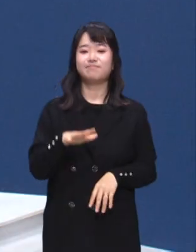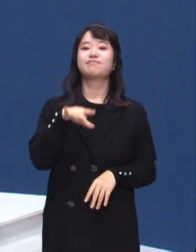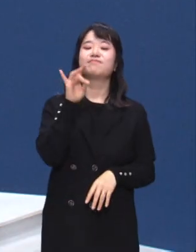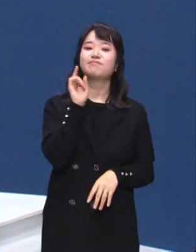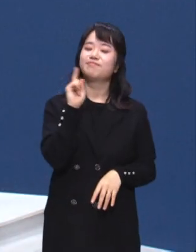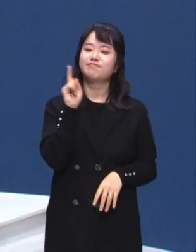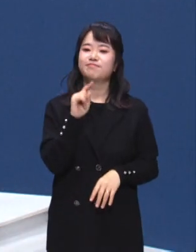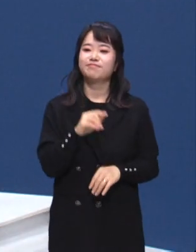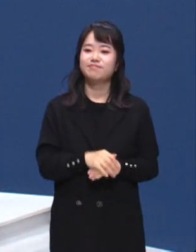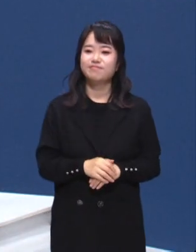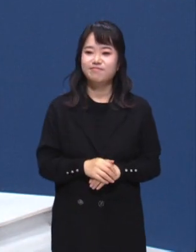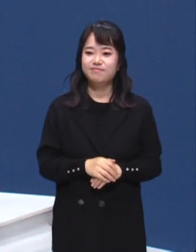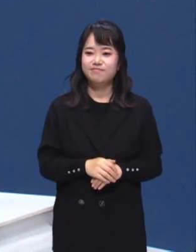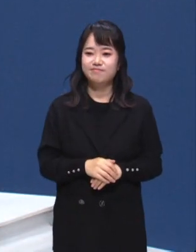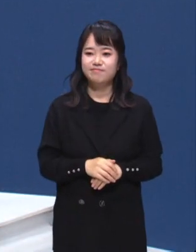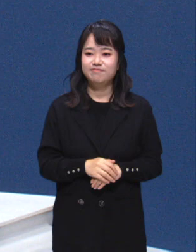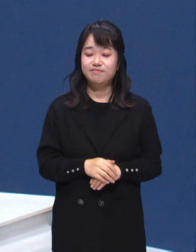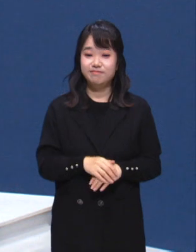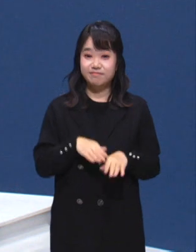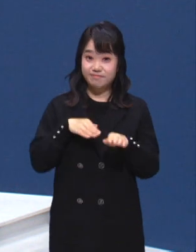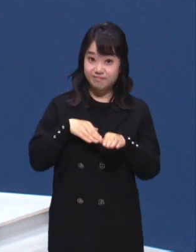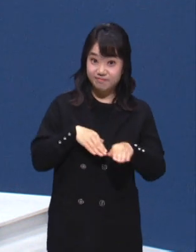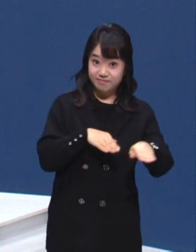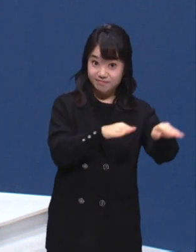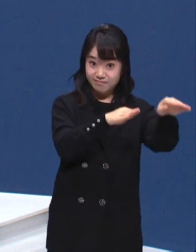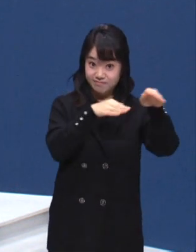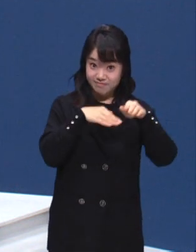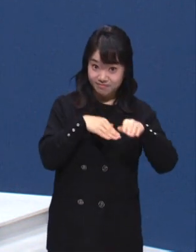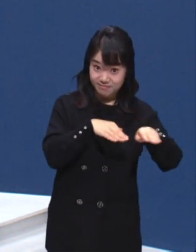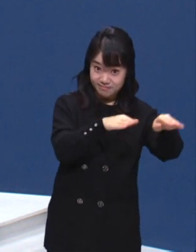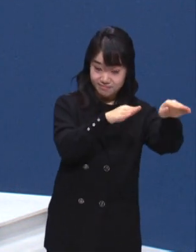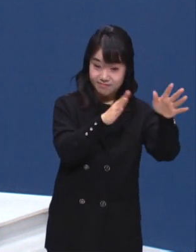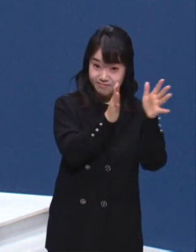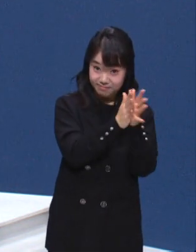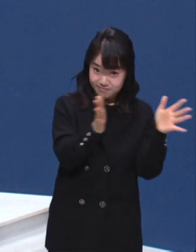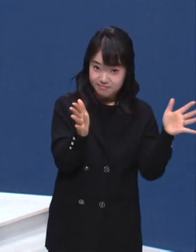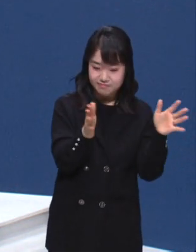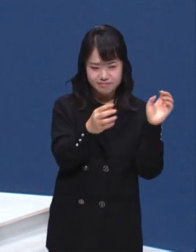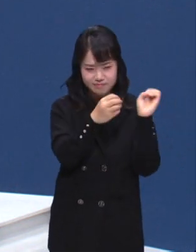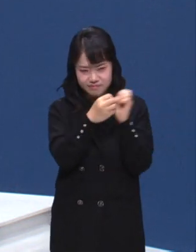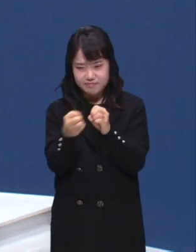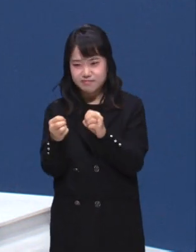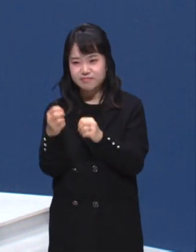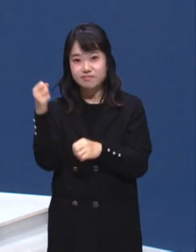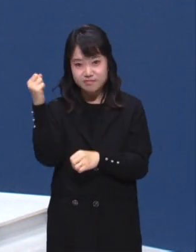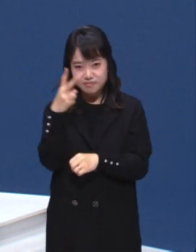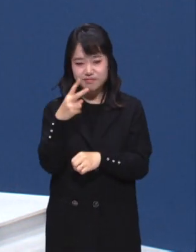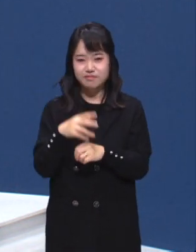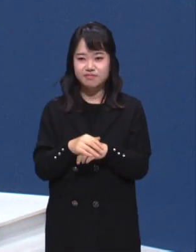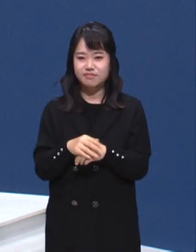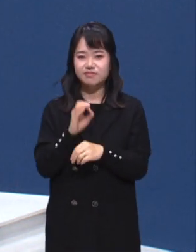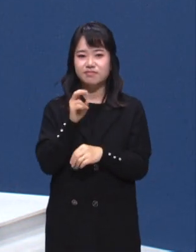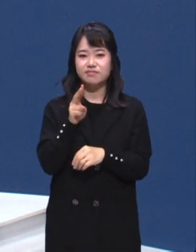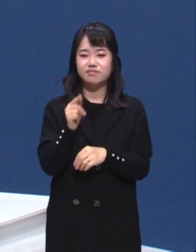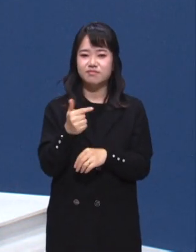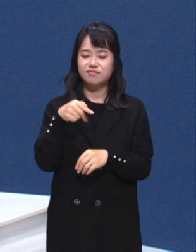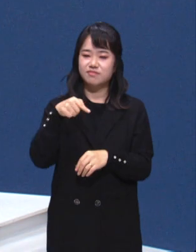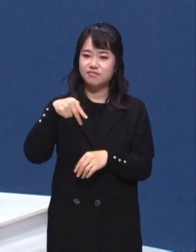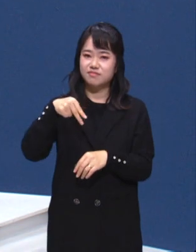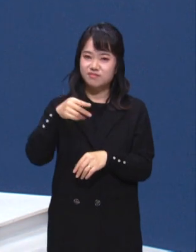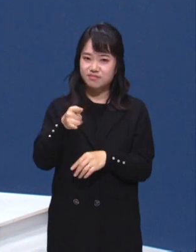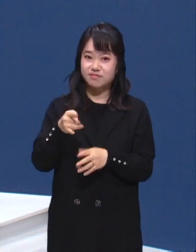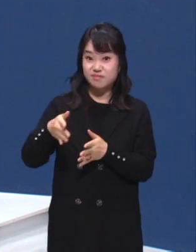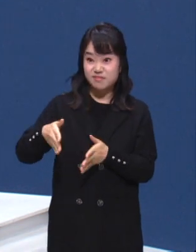우선은 차가 다니게 되면서 주민들이 연세로에 대해서 다시 한번 체감하게 될 것 같아요